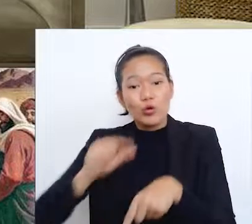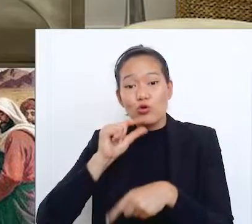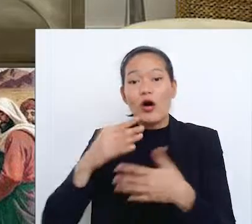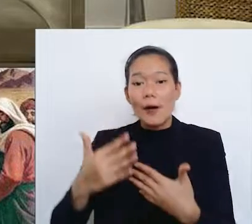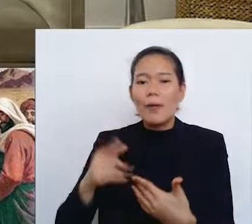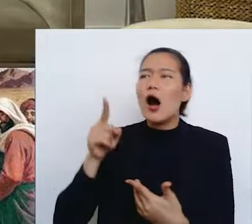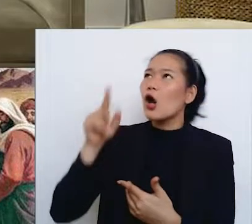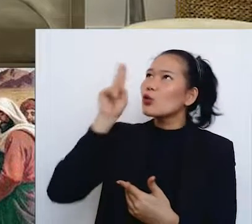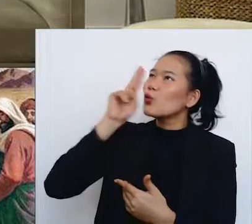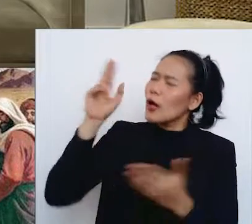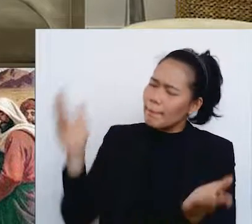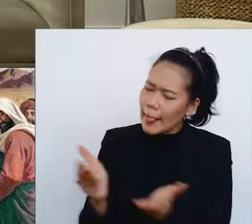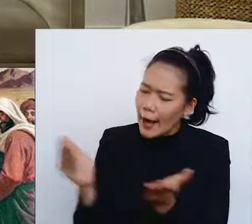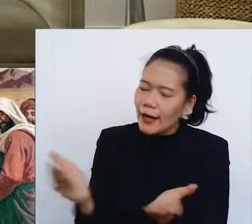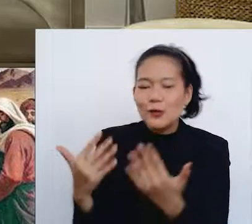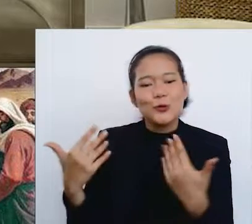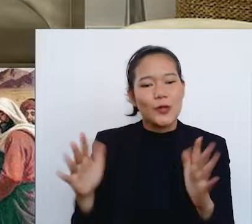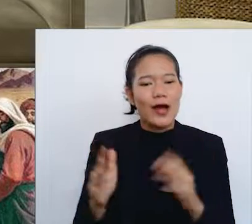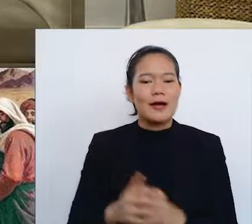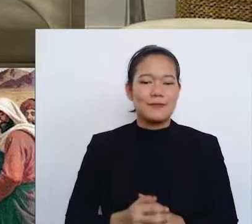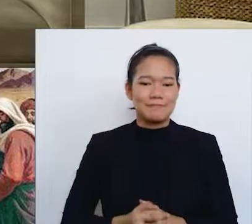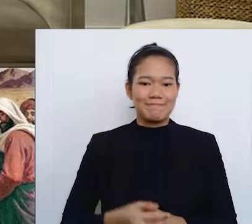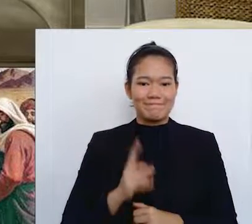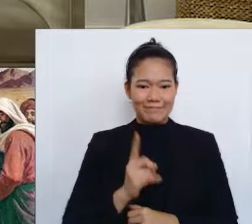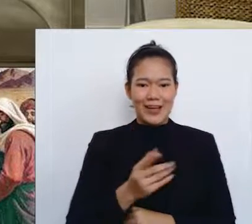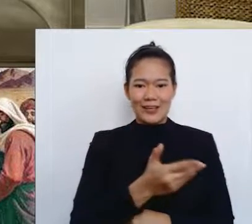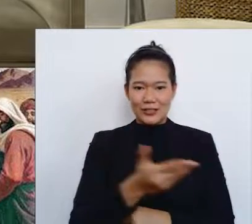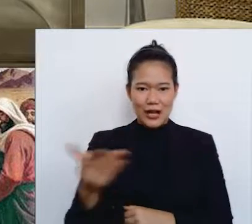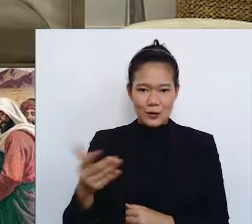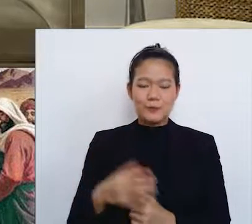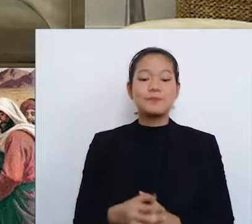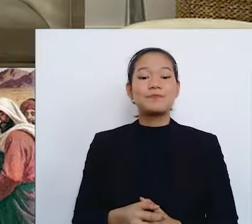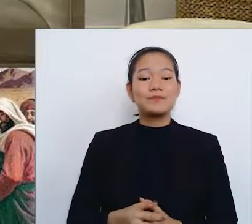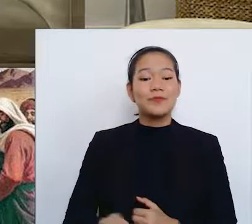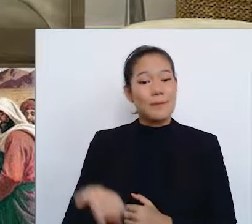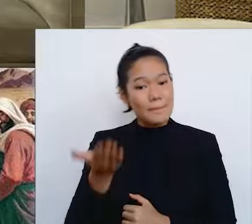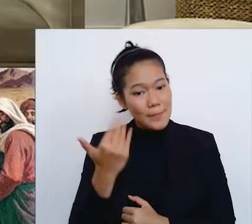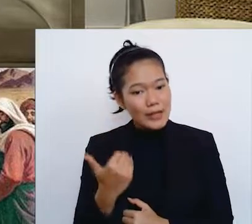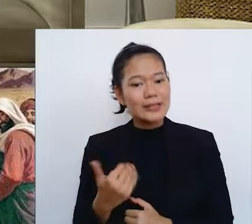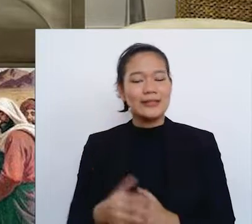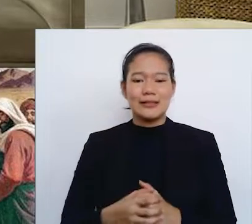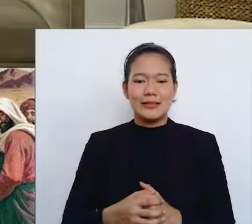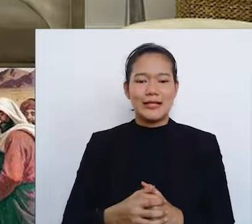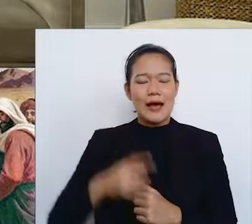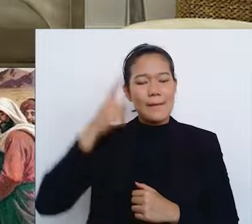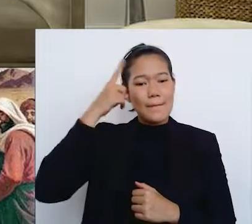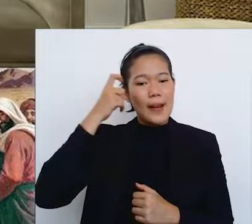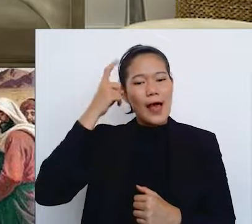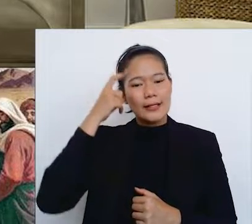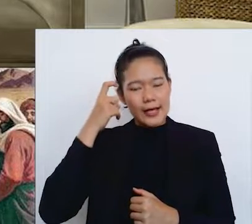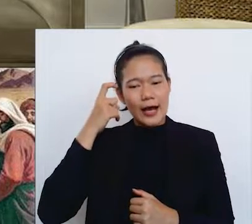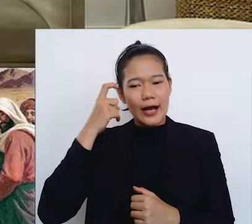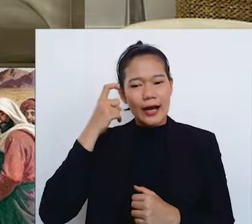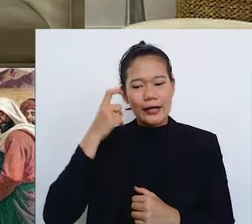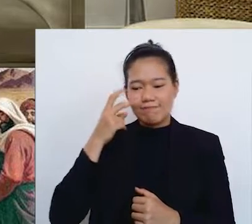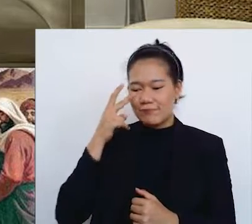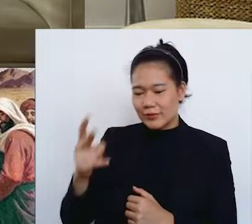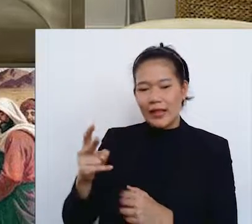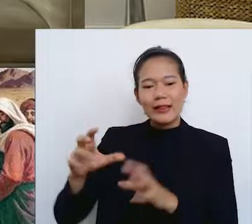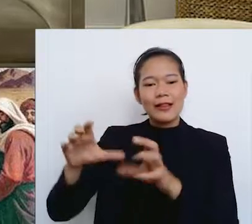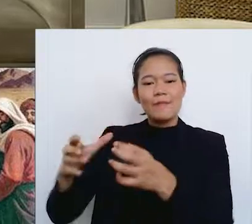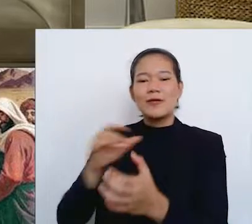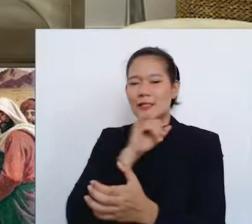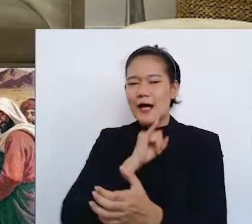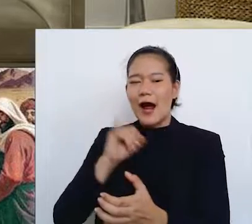untuk pemeliharaan Tuhan. Saudaraku, mari kita belajar dari